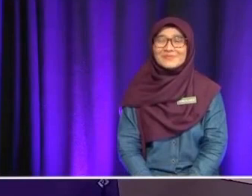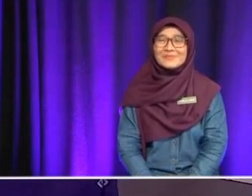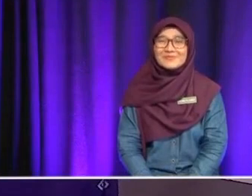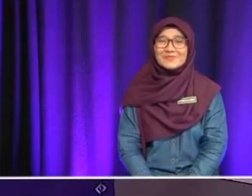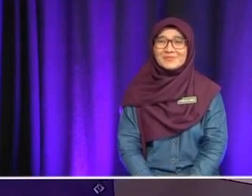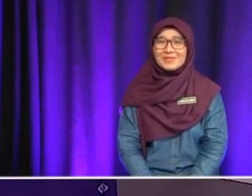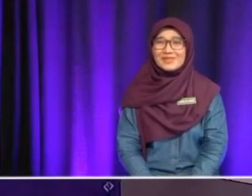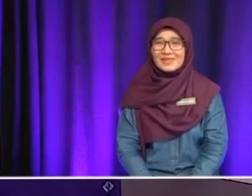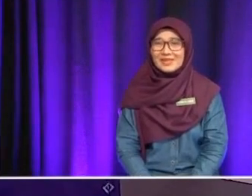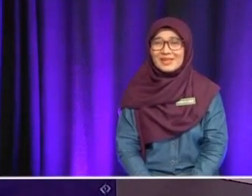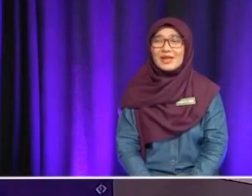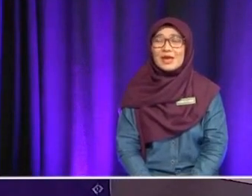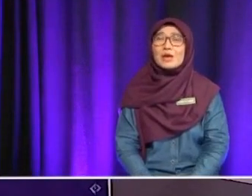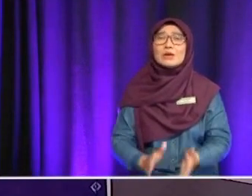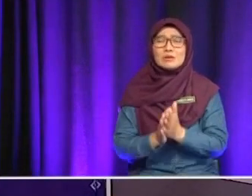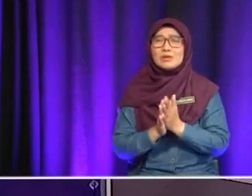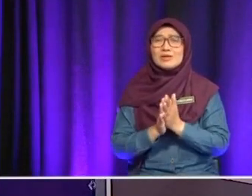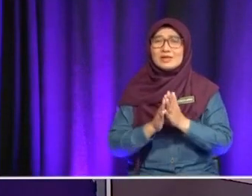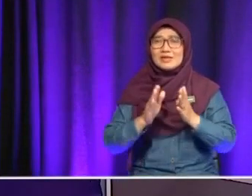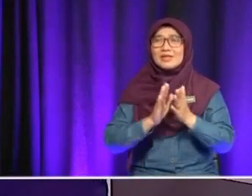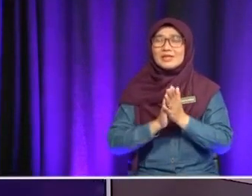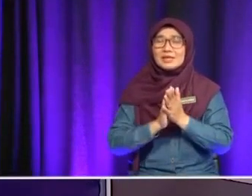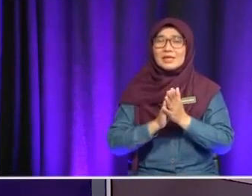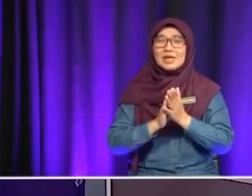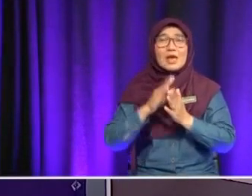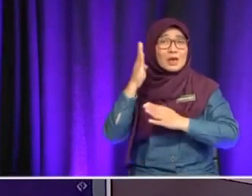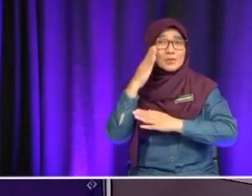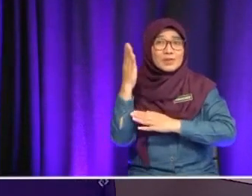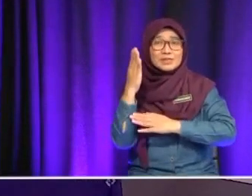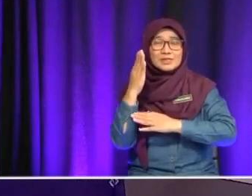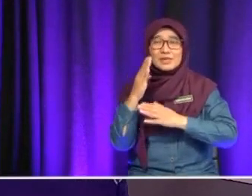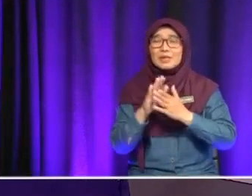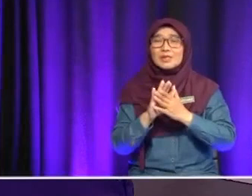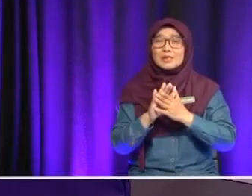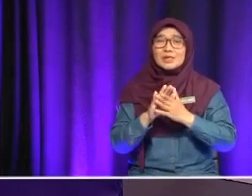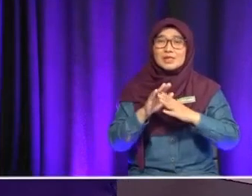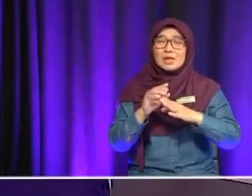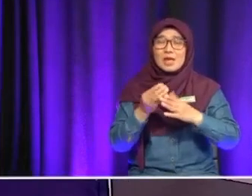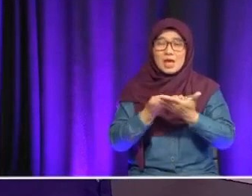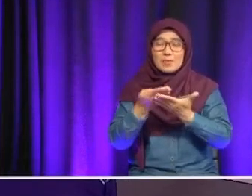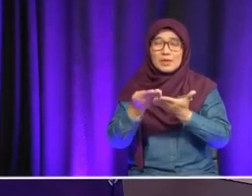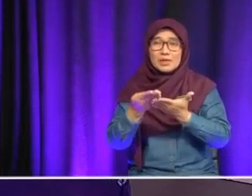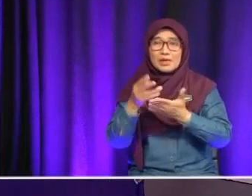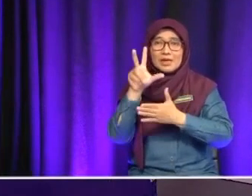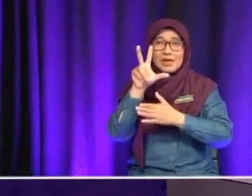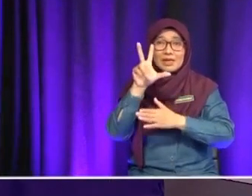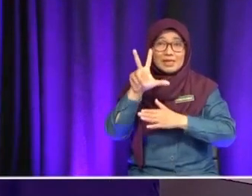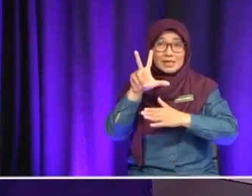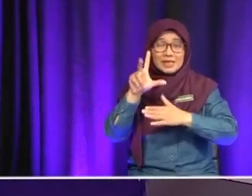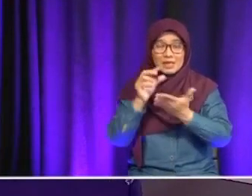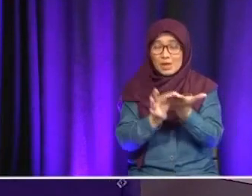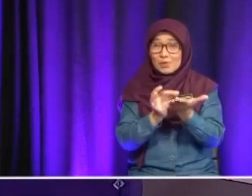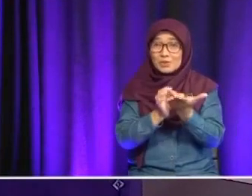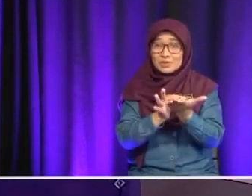sewa sekejap 3 posen 5 posen kan, sebab kita nak menggunakan manfaat yang ada padanya. Bagus Hafi. Bagus Hafi.